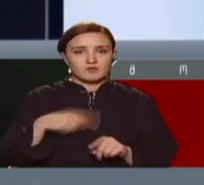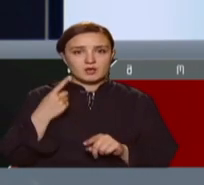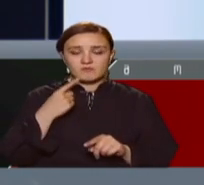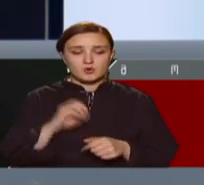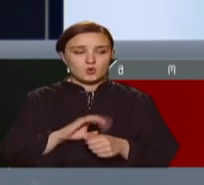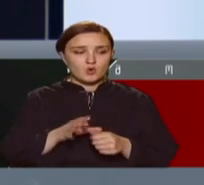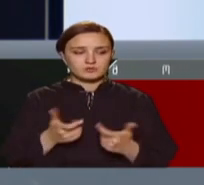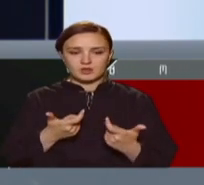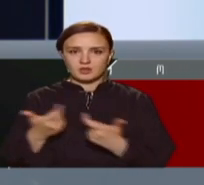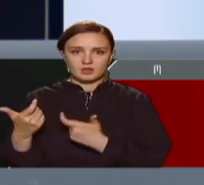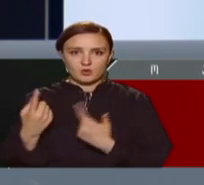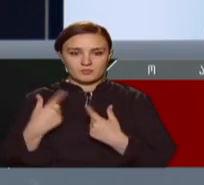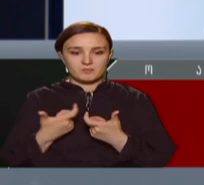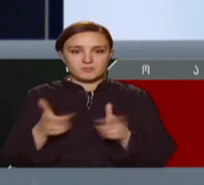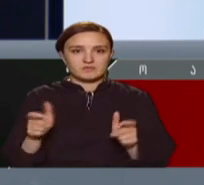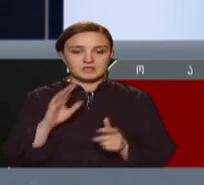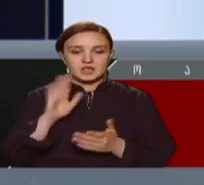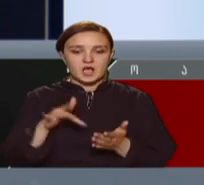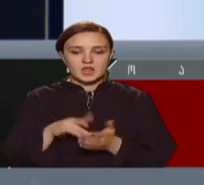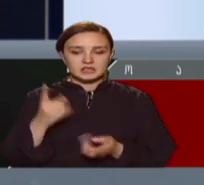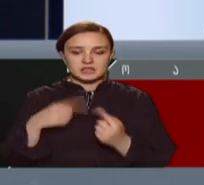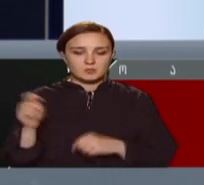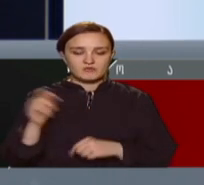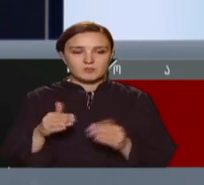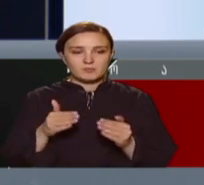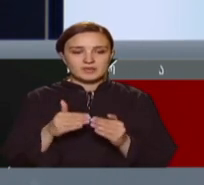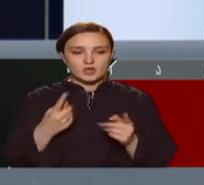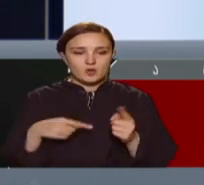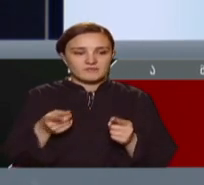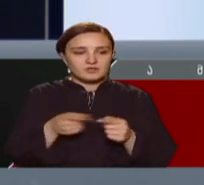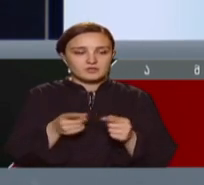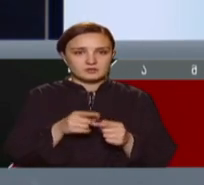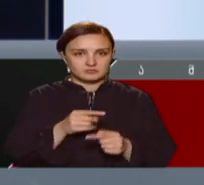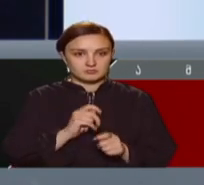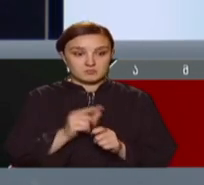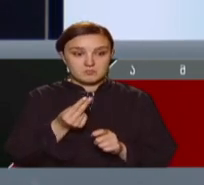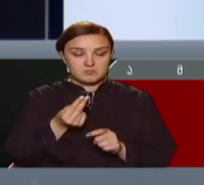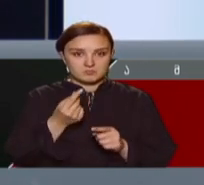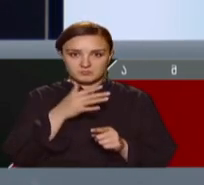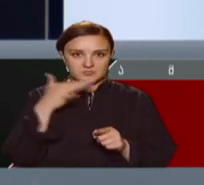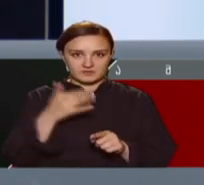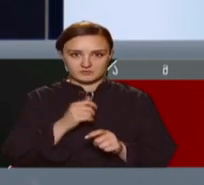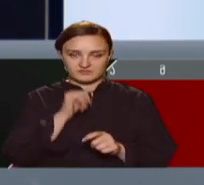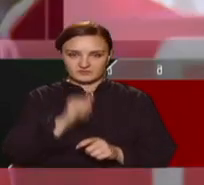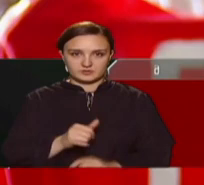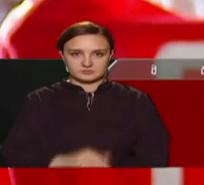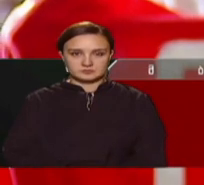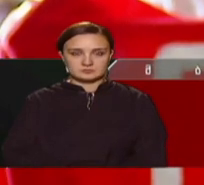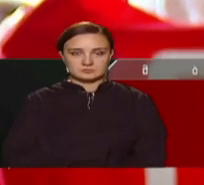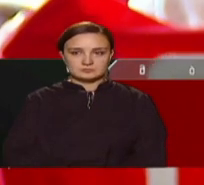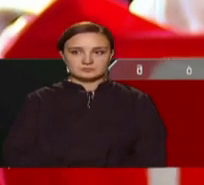რომ კოვიდ-შეზღუდვების მოხსნის შემდეგ დედაქალაქში დაბრუნებას და ბინების ქირაობას მაღალი ფასების გამო ვერ ახერხებენ.